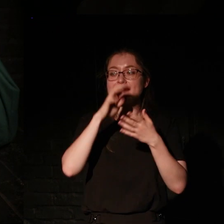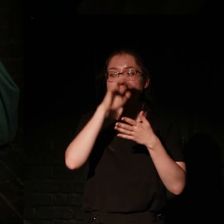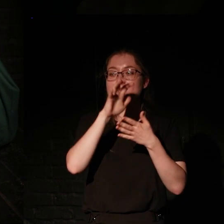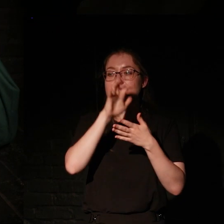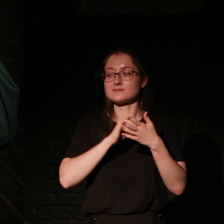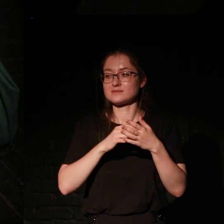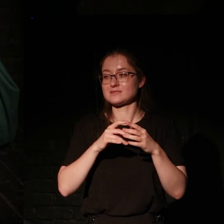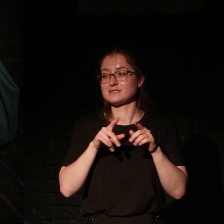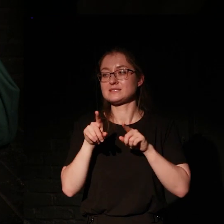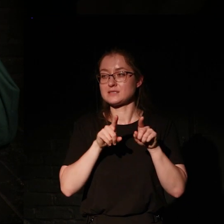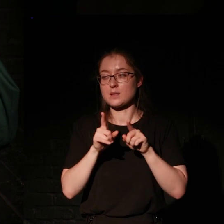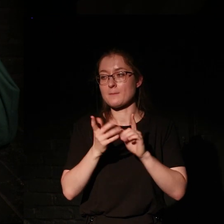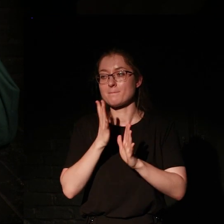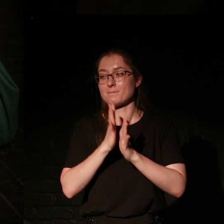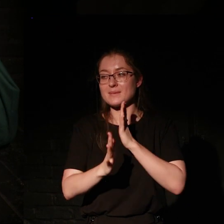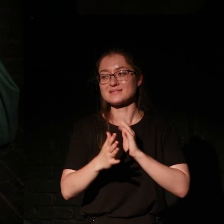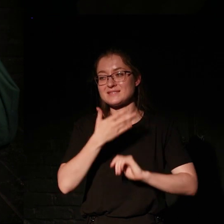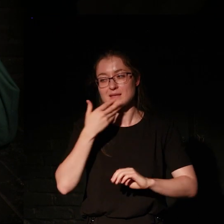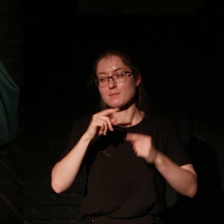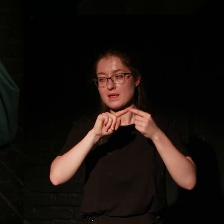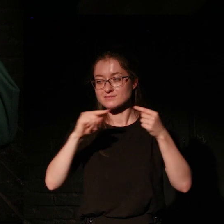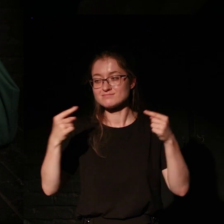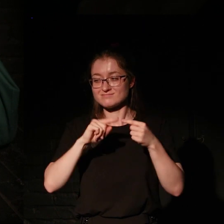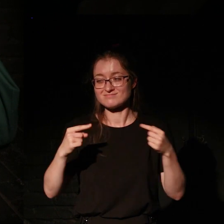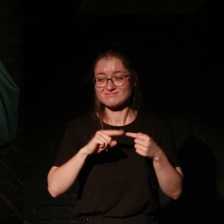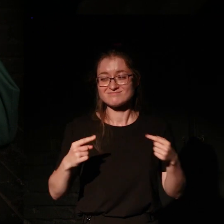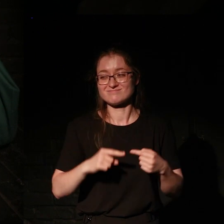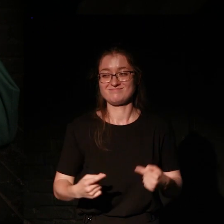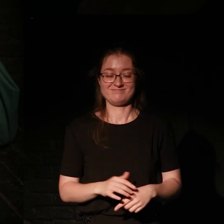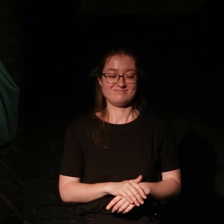tekstu, który można by uznać za